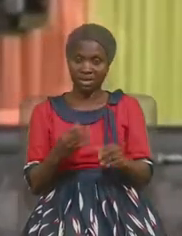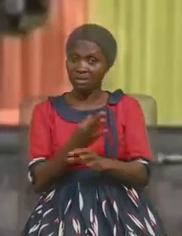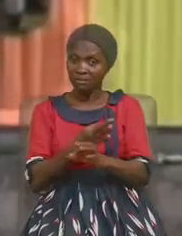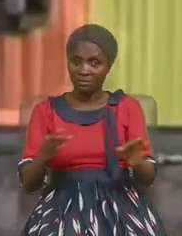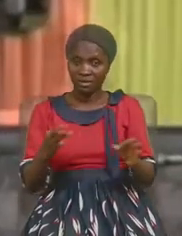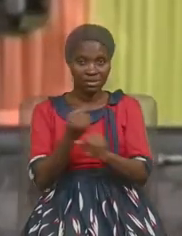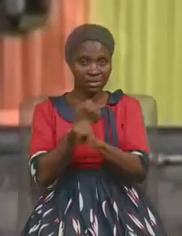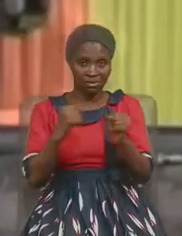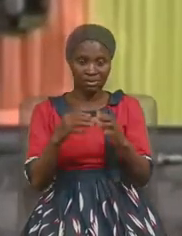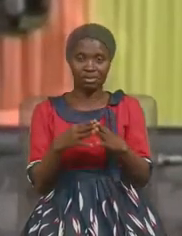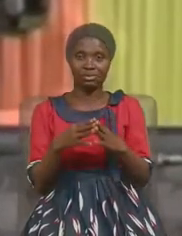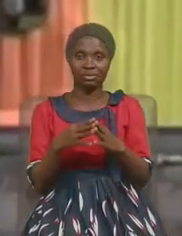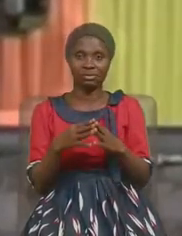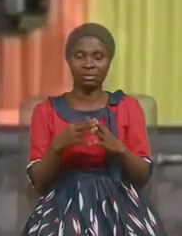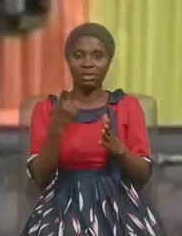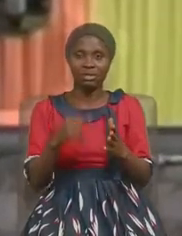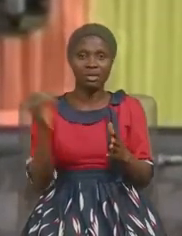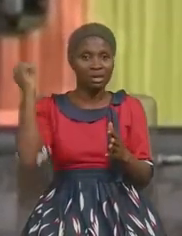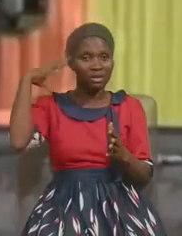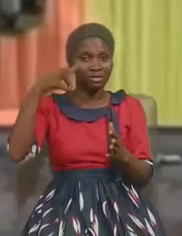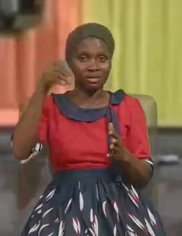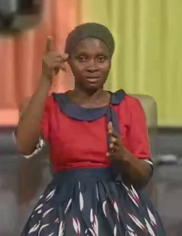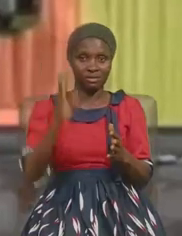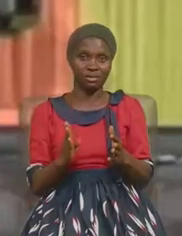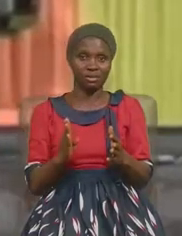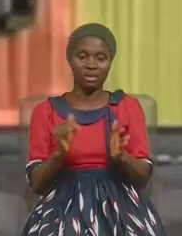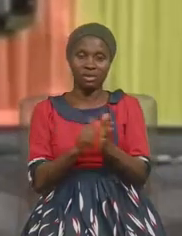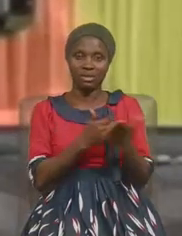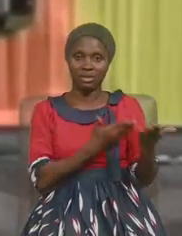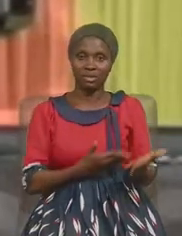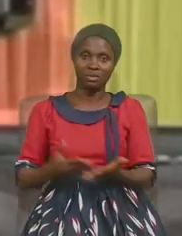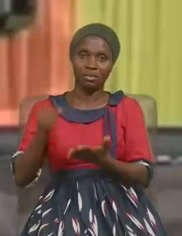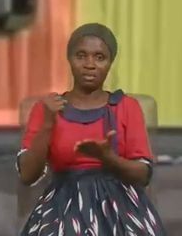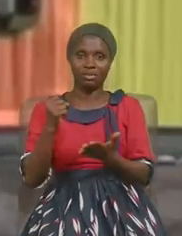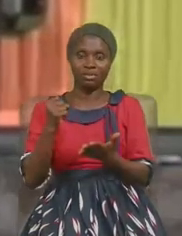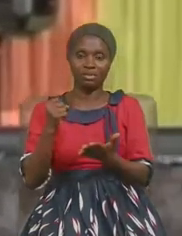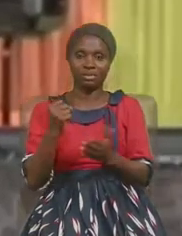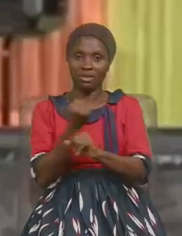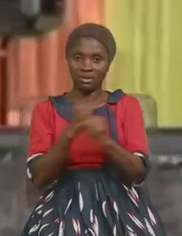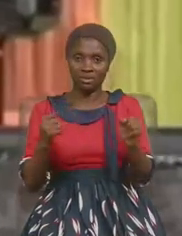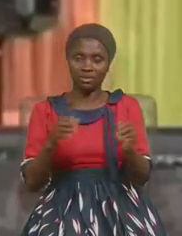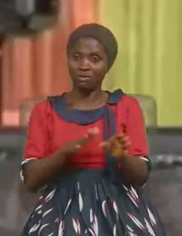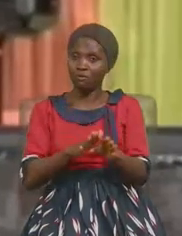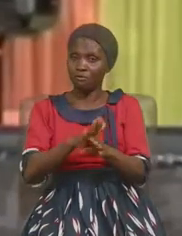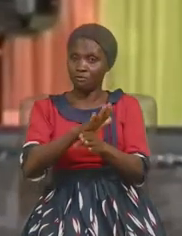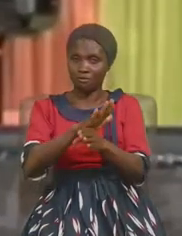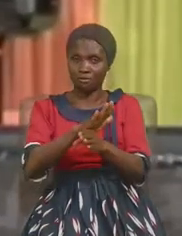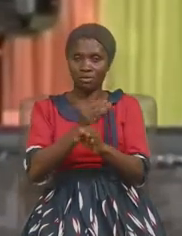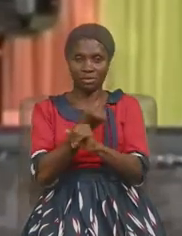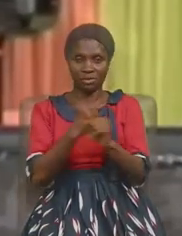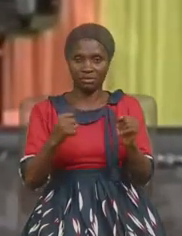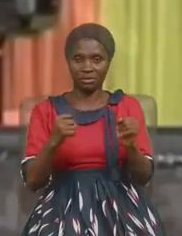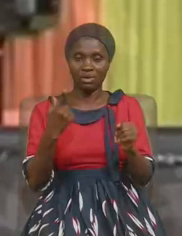gratuit, la grâce de Dieu, source de salut, le plein salut, la grâce de